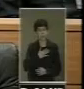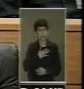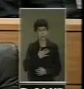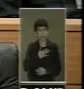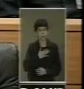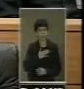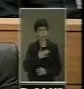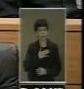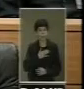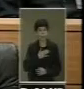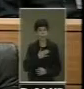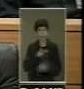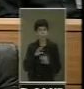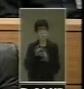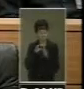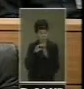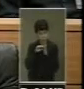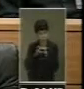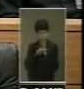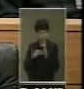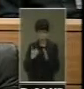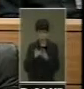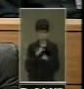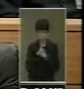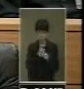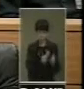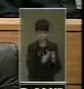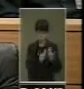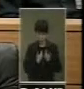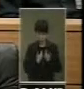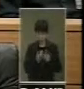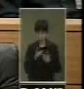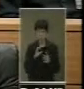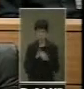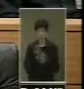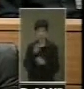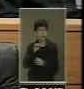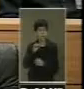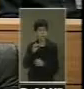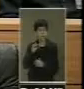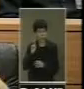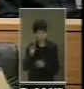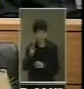ได้รับคำพูดจากท่านอาจารย์สมเกียรติ